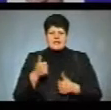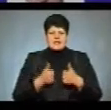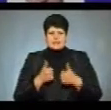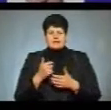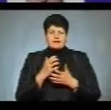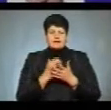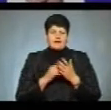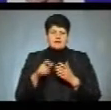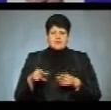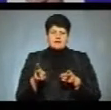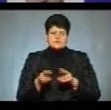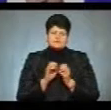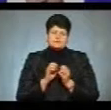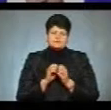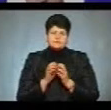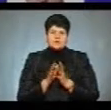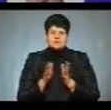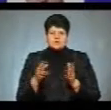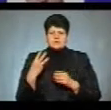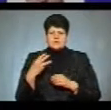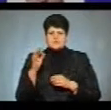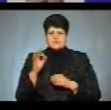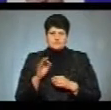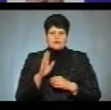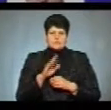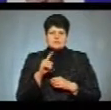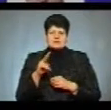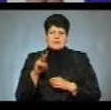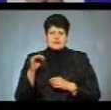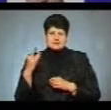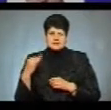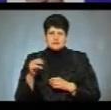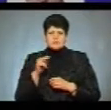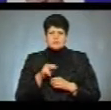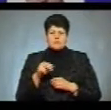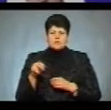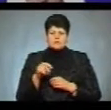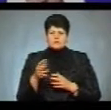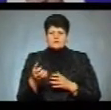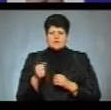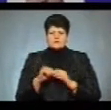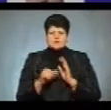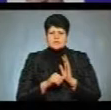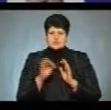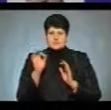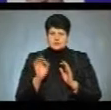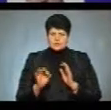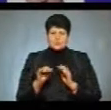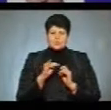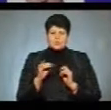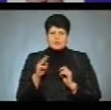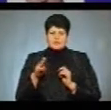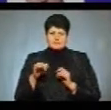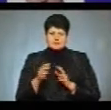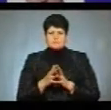Україні залишається незмінним. Понад 30% у Володимира Зеленського. Петро Порошенко набрав майже 16%, Юлія Тимошенко